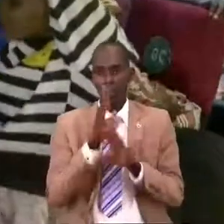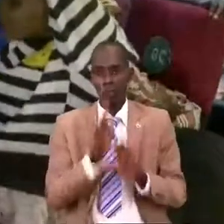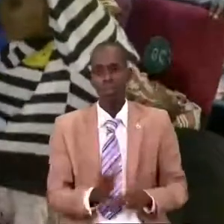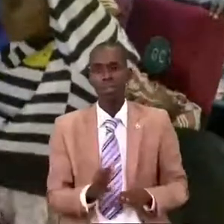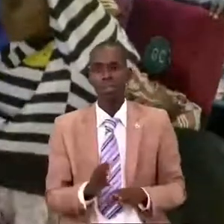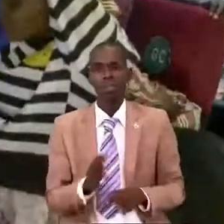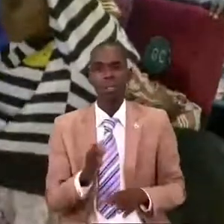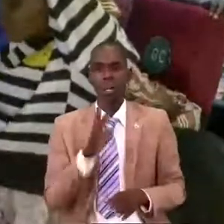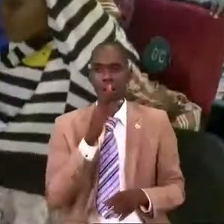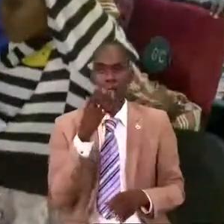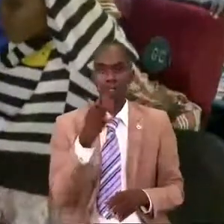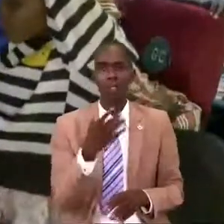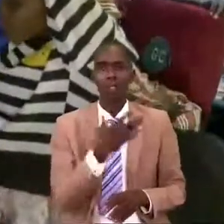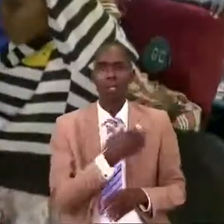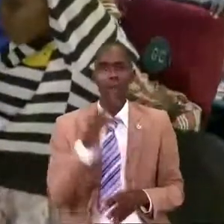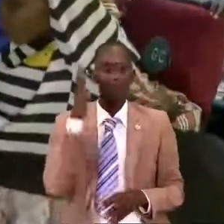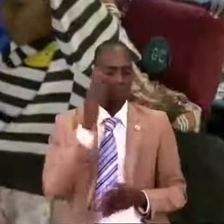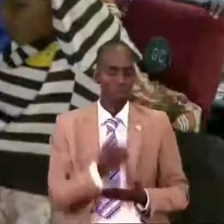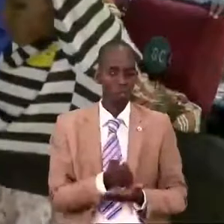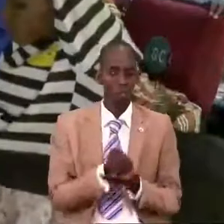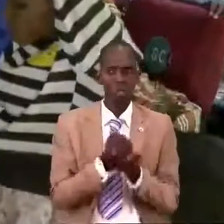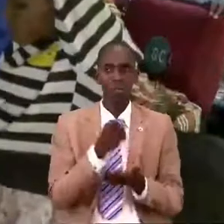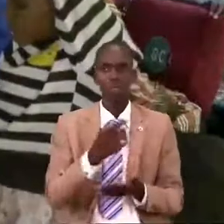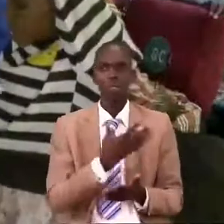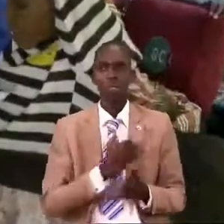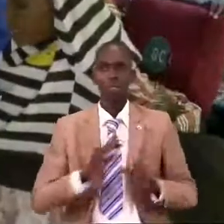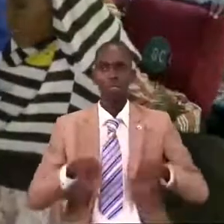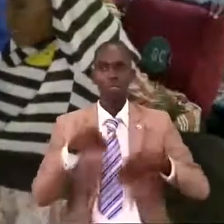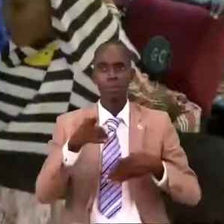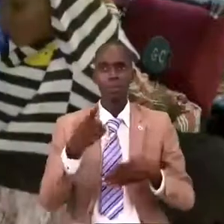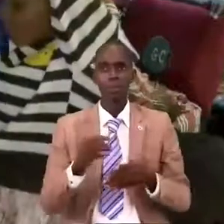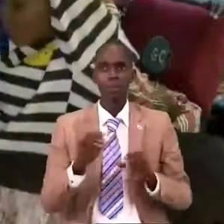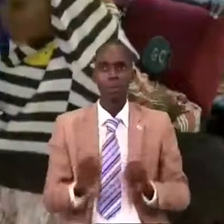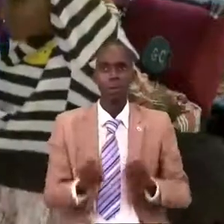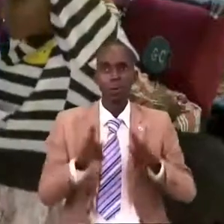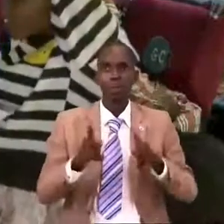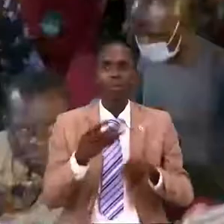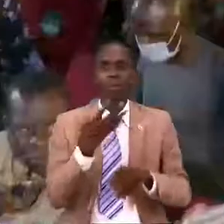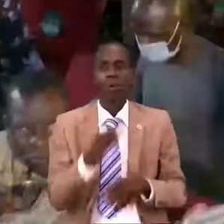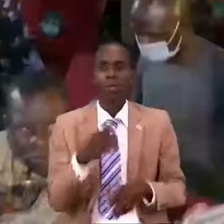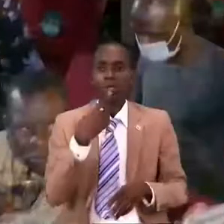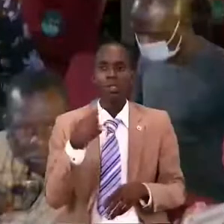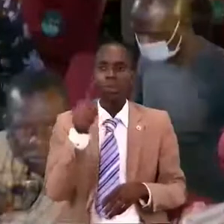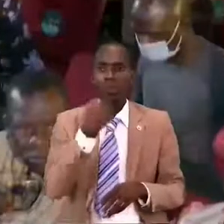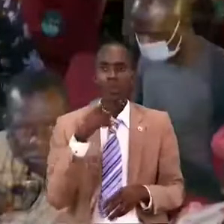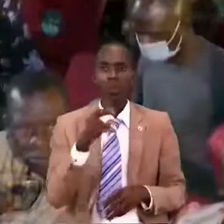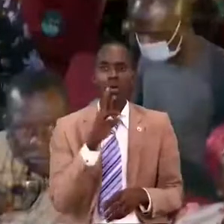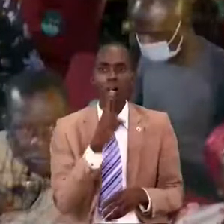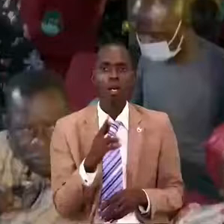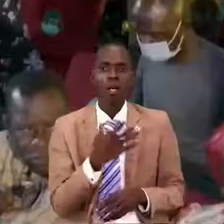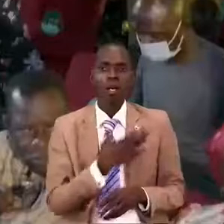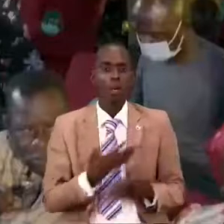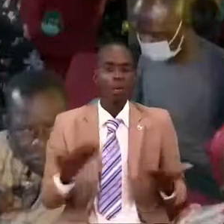privilège de vous présenter, de vous faire connaître ce que Dieu a fait. Et ils vous feront remplir